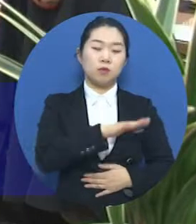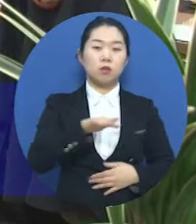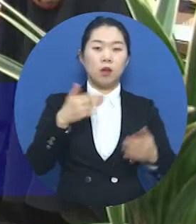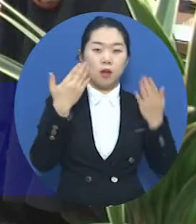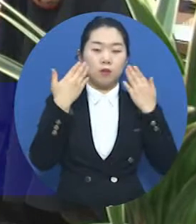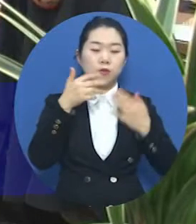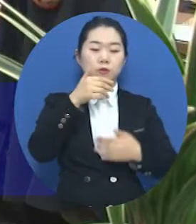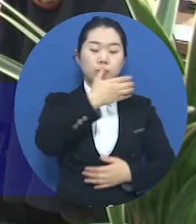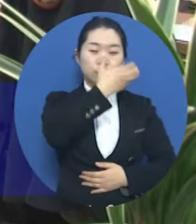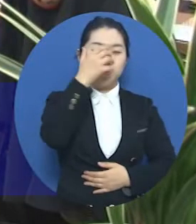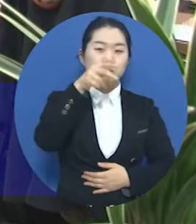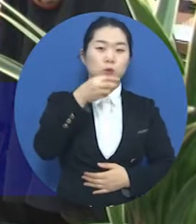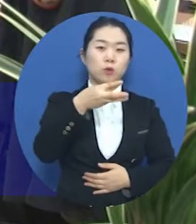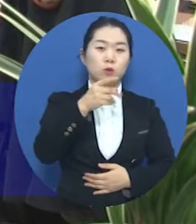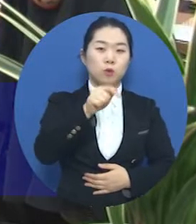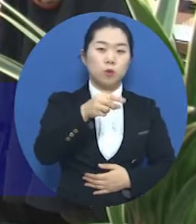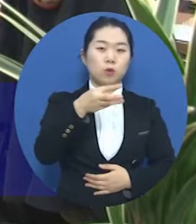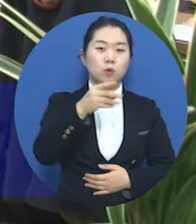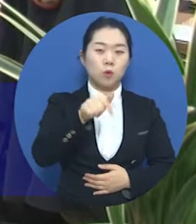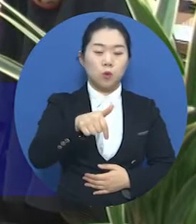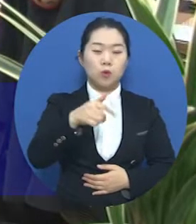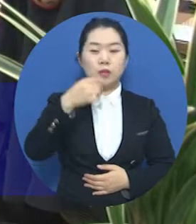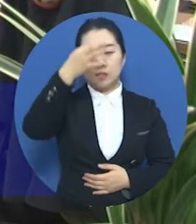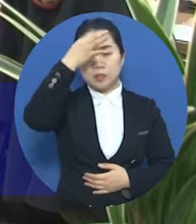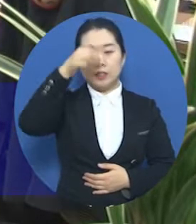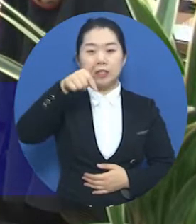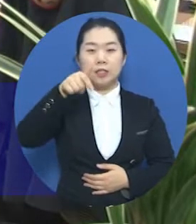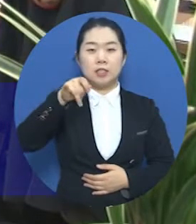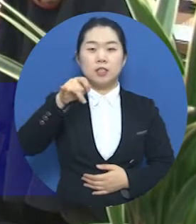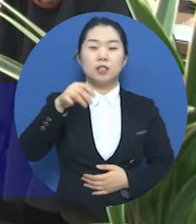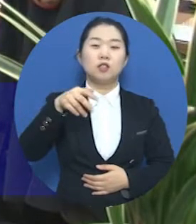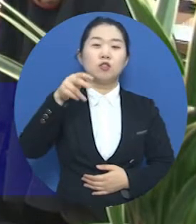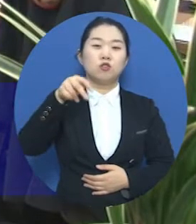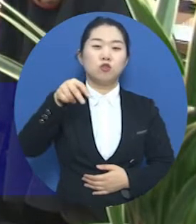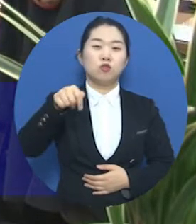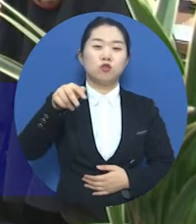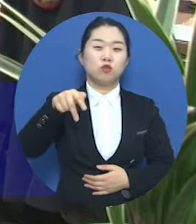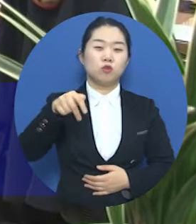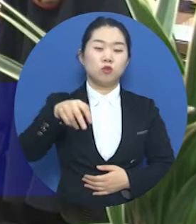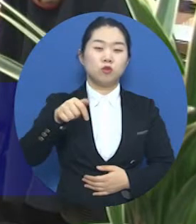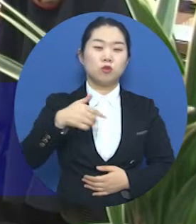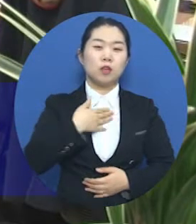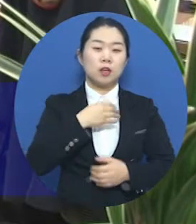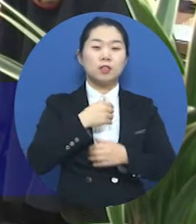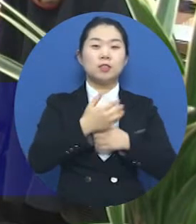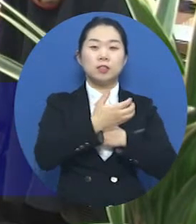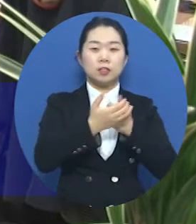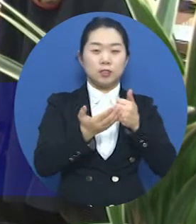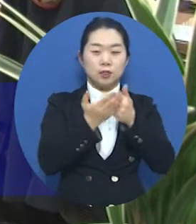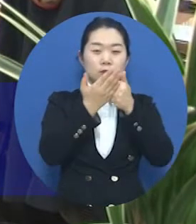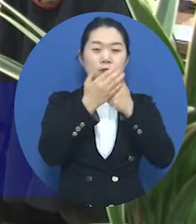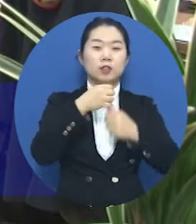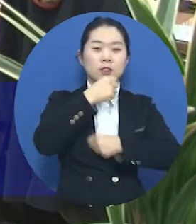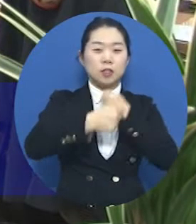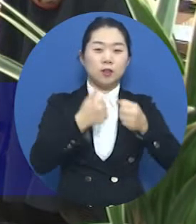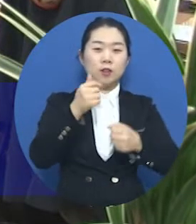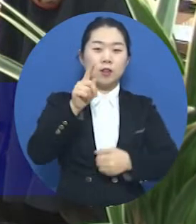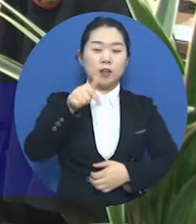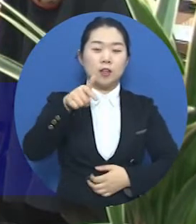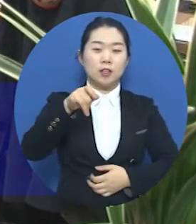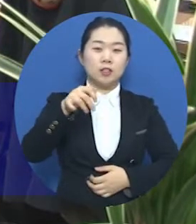우리 학교는 꿈톡톡, 끼 쑥쑥, 나를 키우는 자유학기제 운영이라는 타이틀